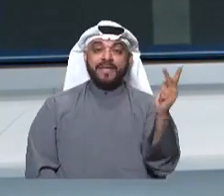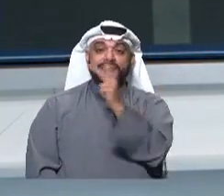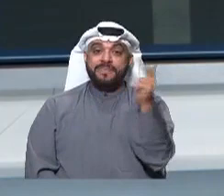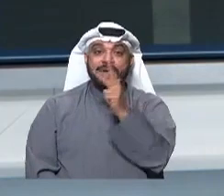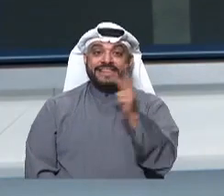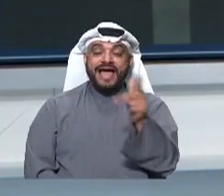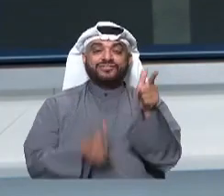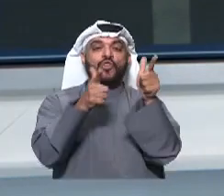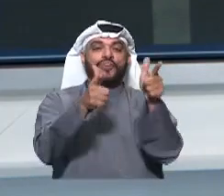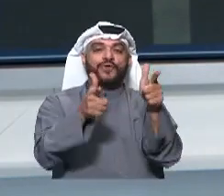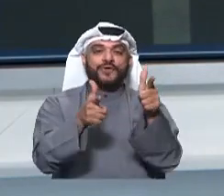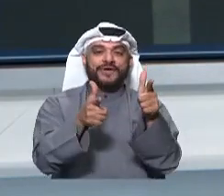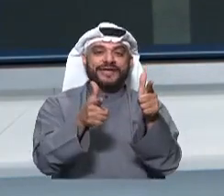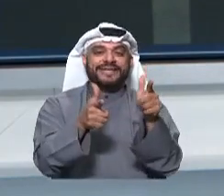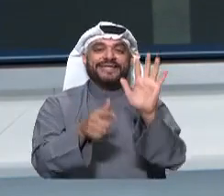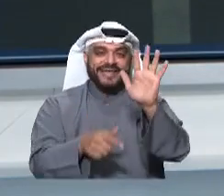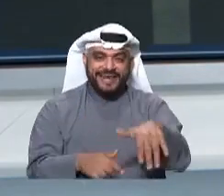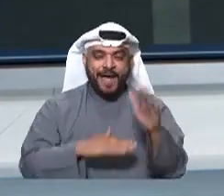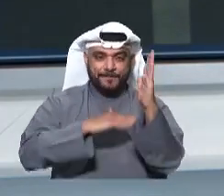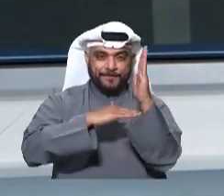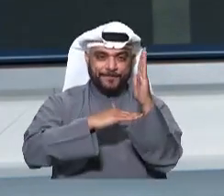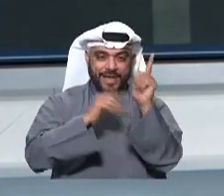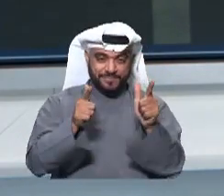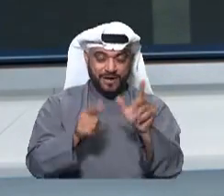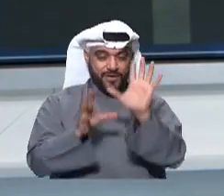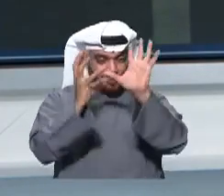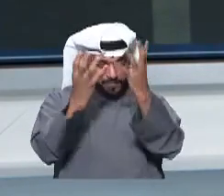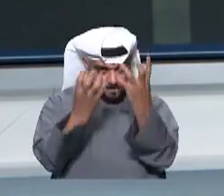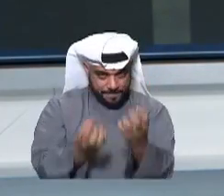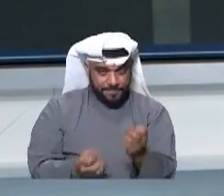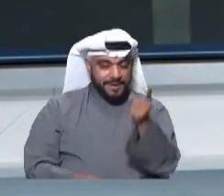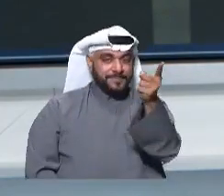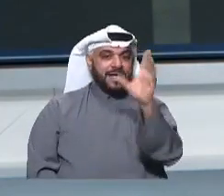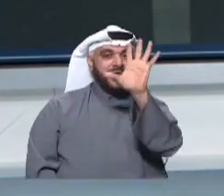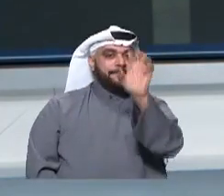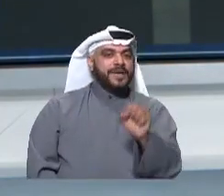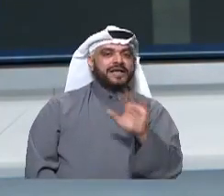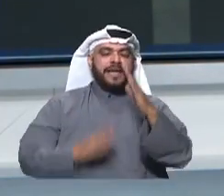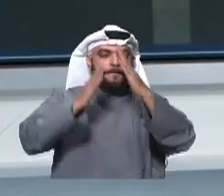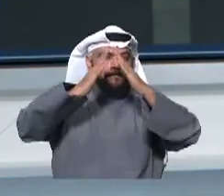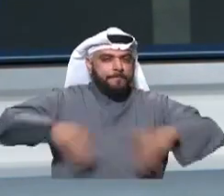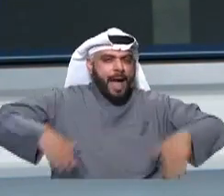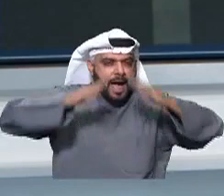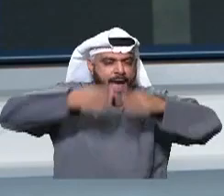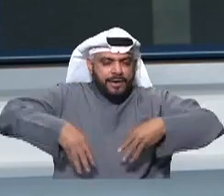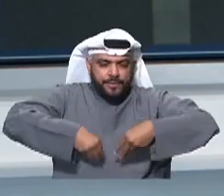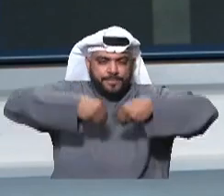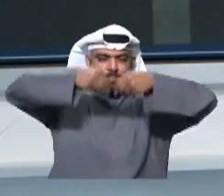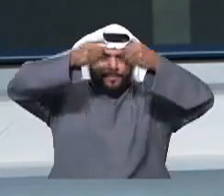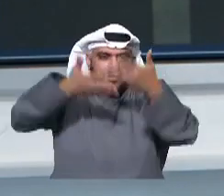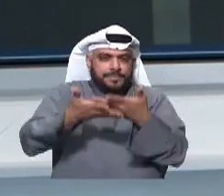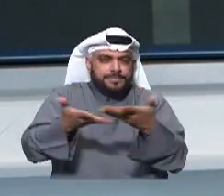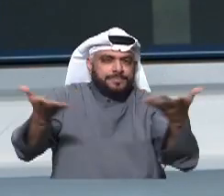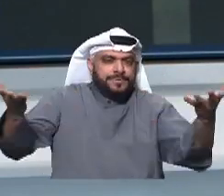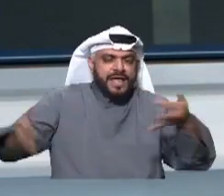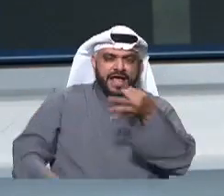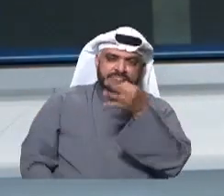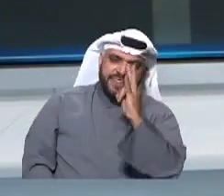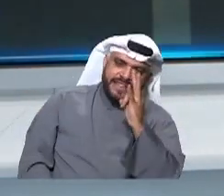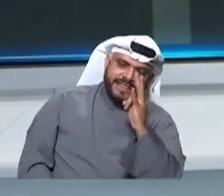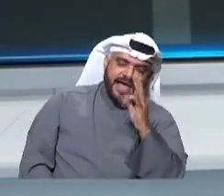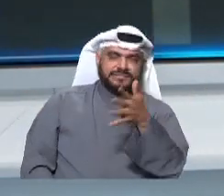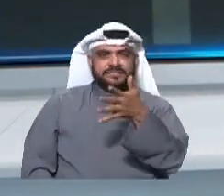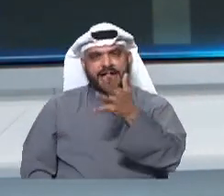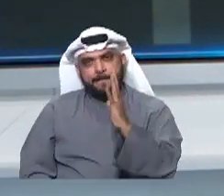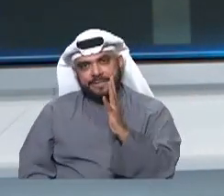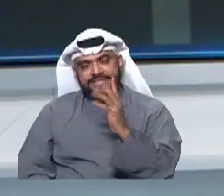18 و17 درجة مئوية في مدينة الكويت، وقد تقل عن ذلك في المناطق الصحراوية والزراعية دولة الكويت ما بين 13 إلى